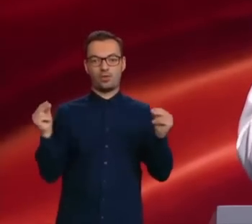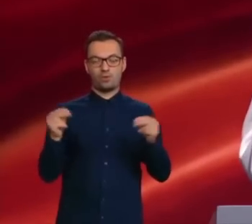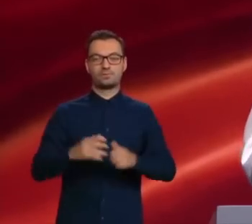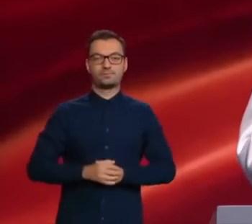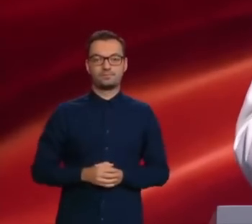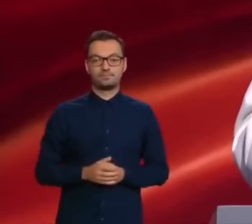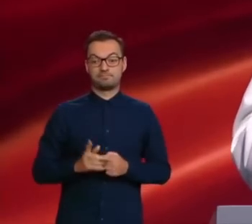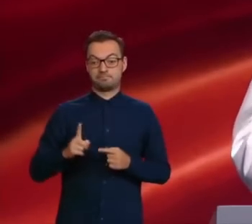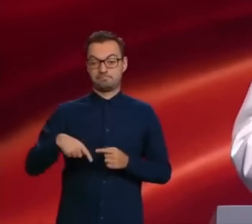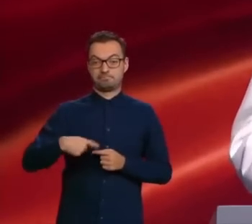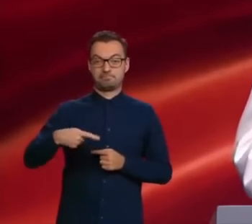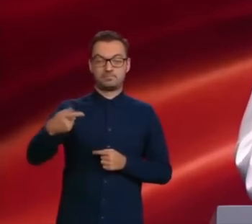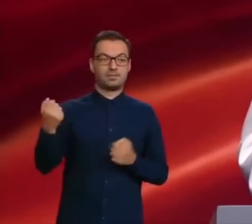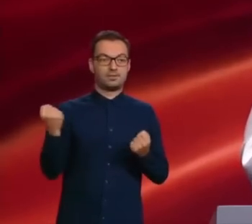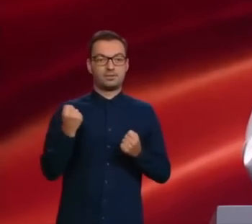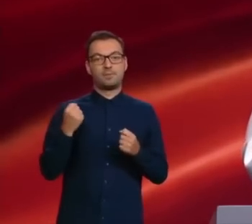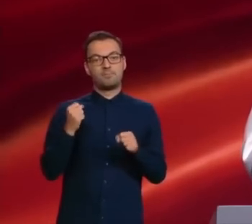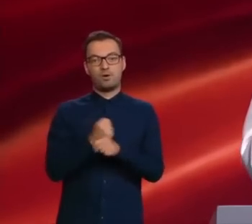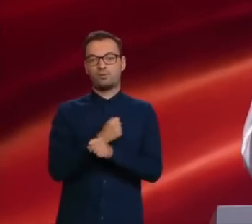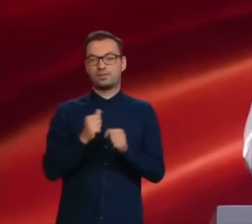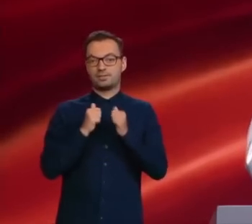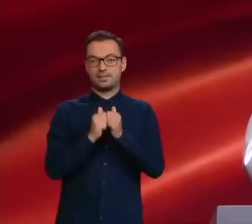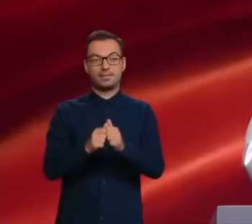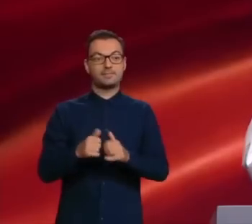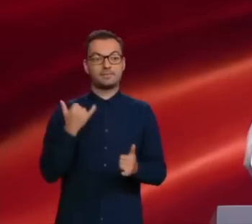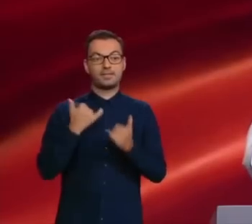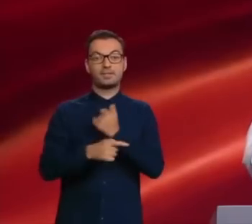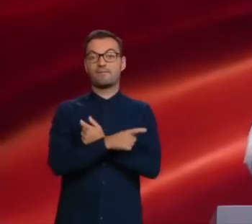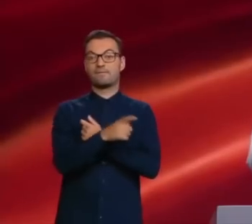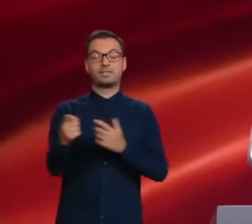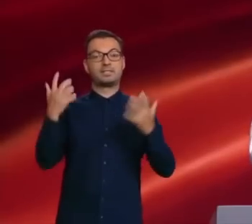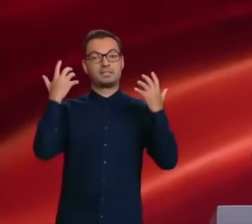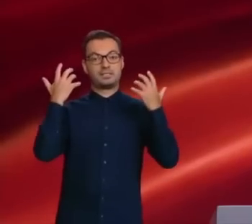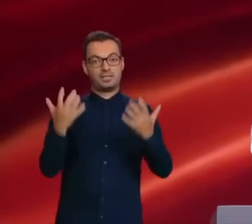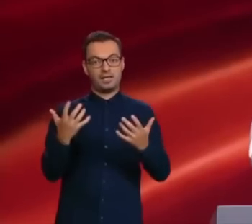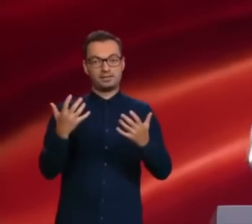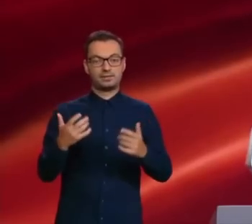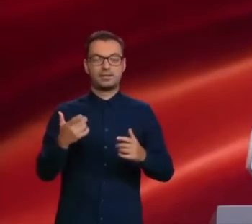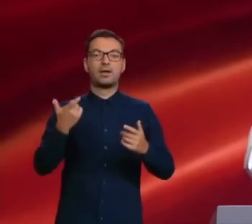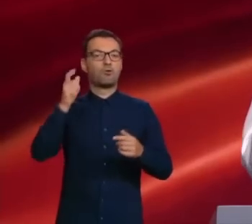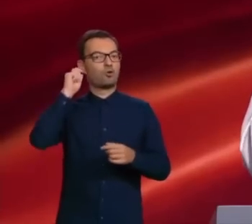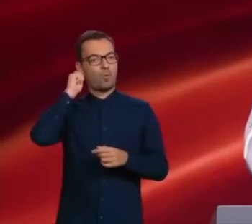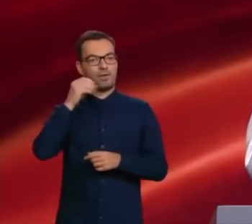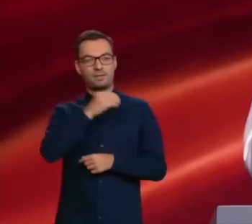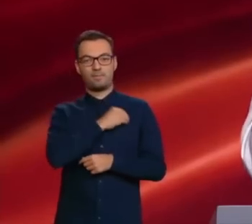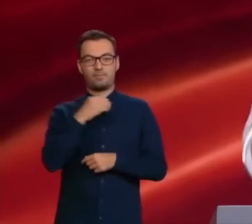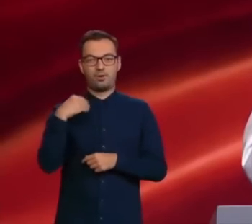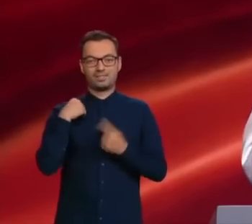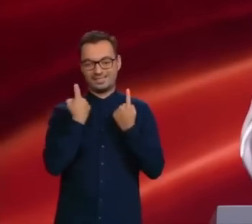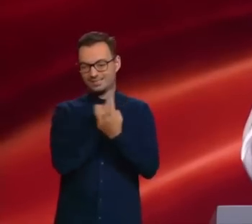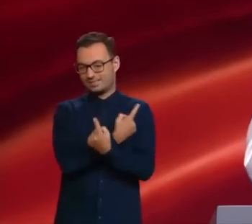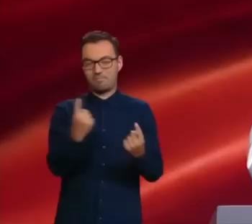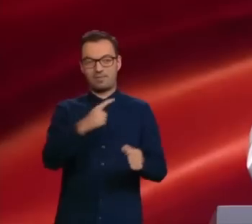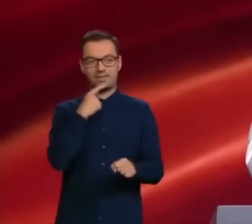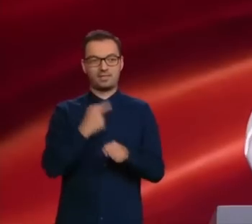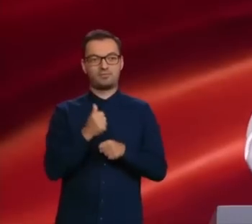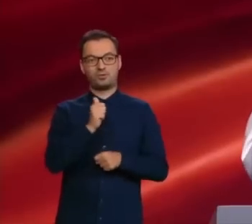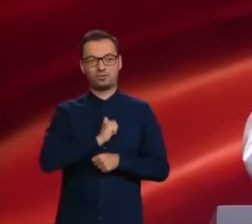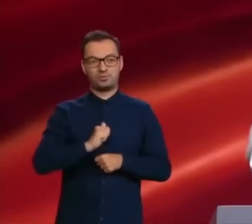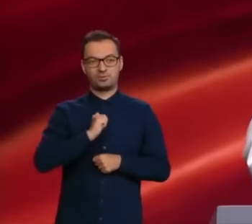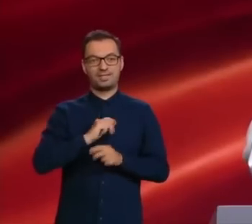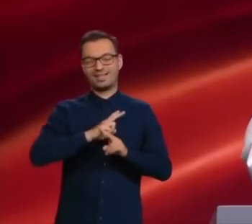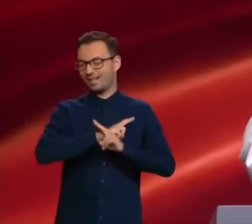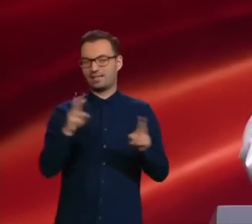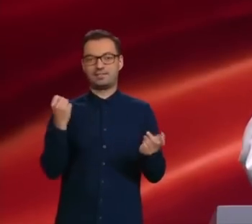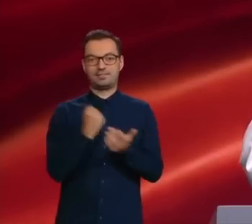nami kolejne mocne zadania. Jeśli chcecie państwo, żeby kobiety w Polsce same decydowały o sobie w